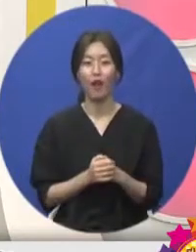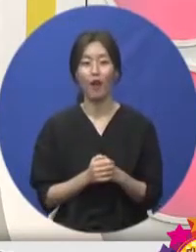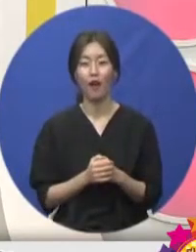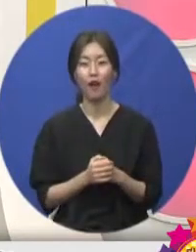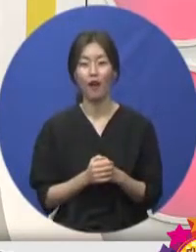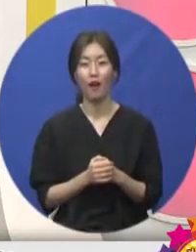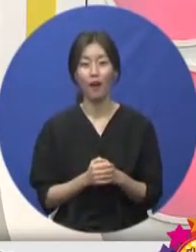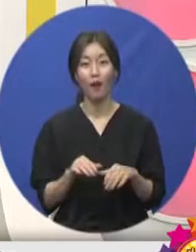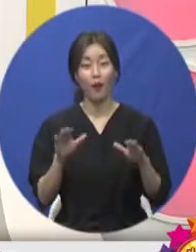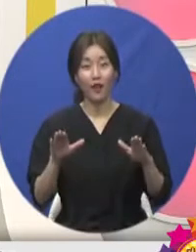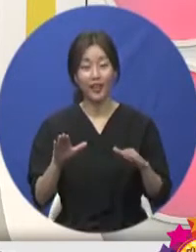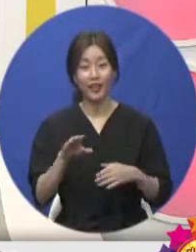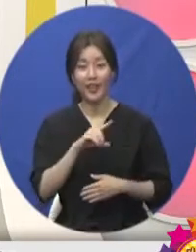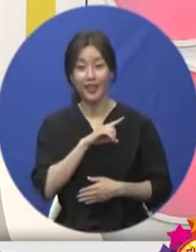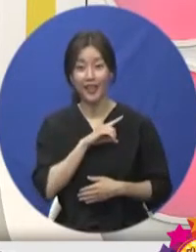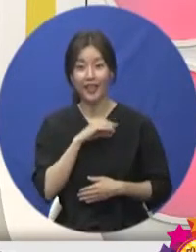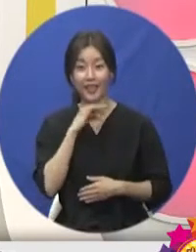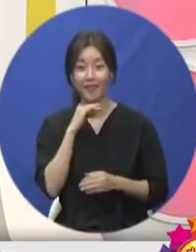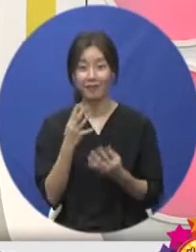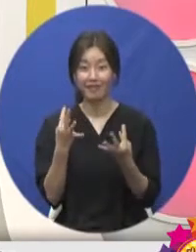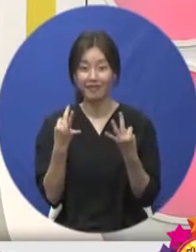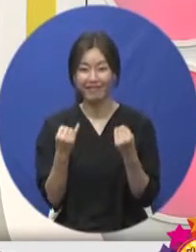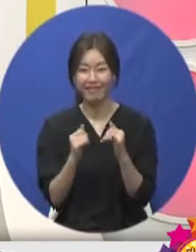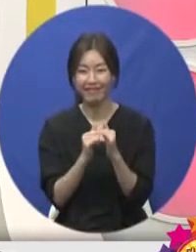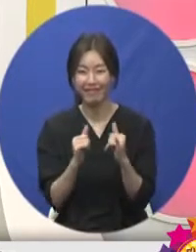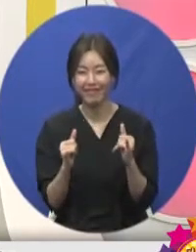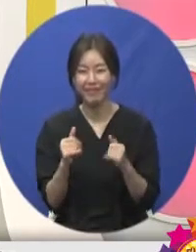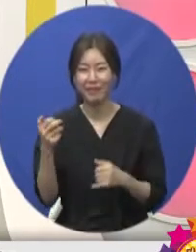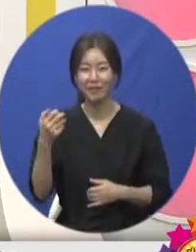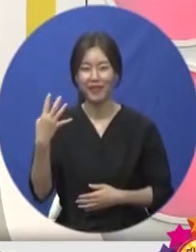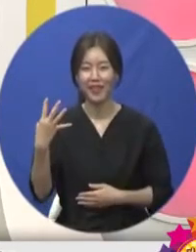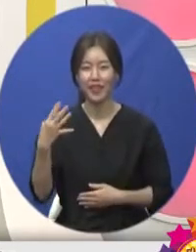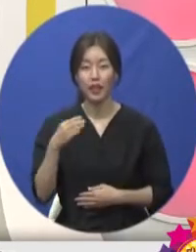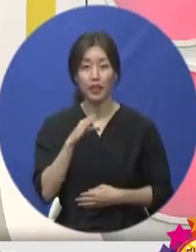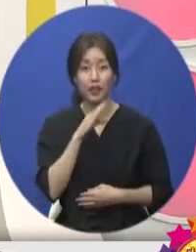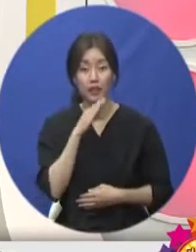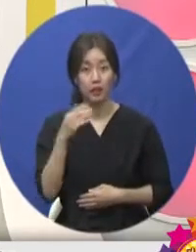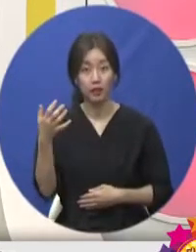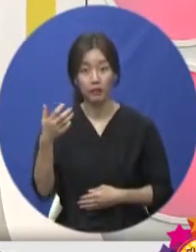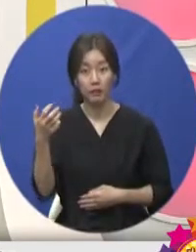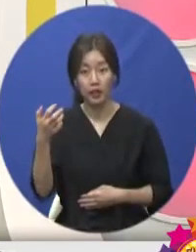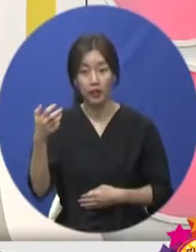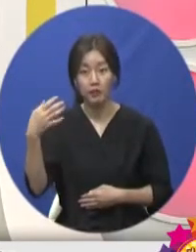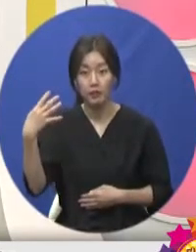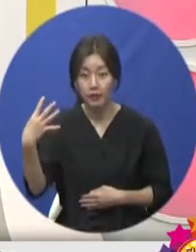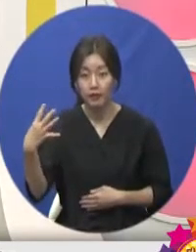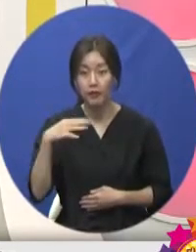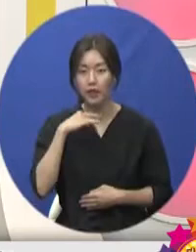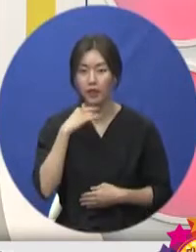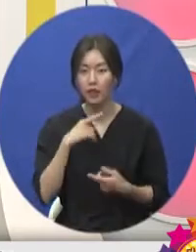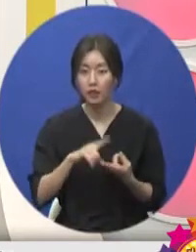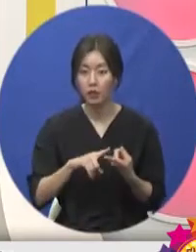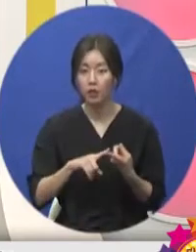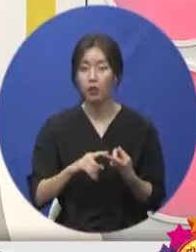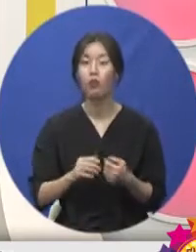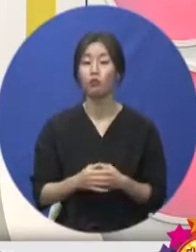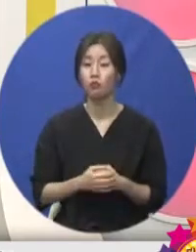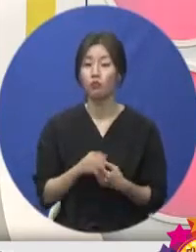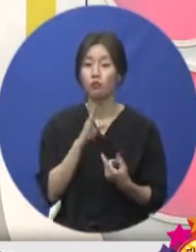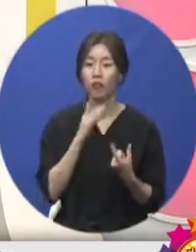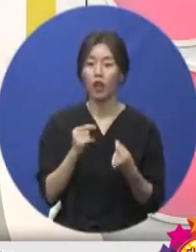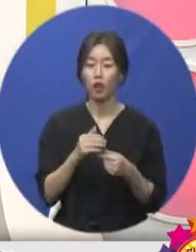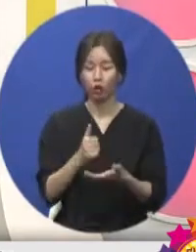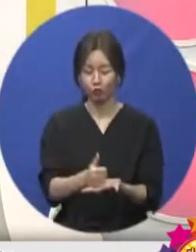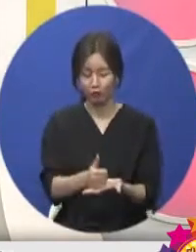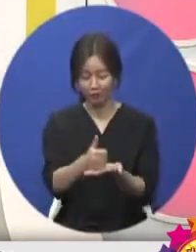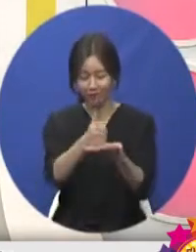우리 오늘 최고 연장자이신 것 같네요. 예. 근데 진짜 84세가 맞으세요? 예. 와,